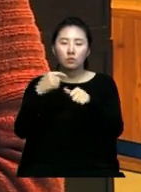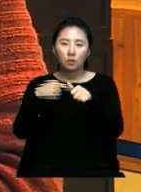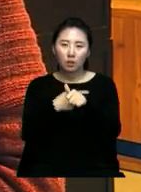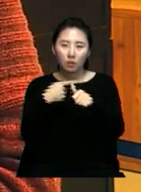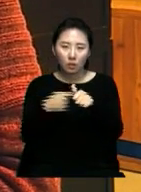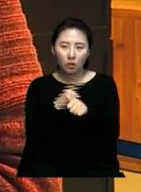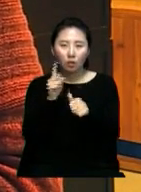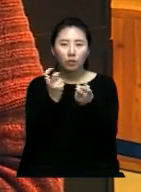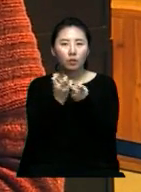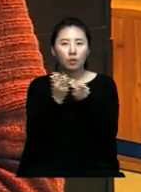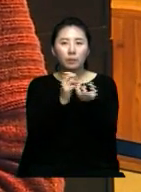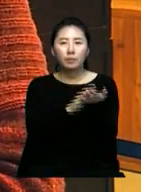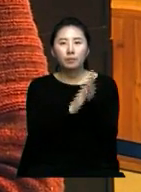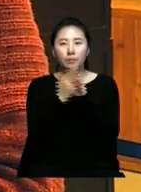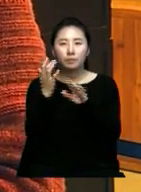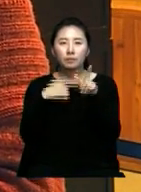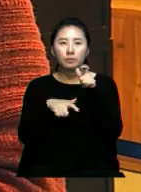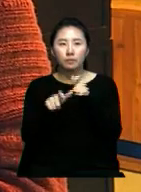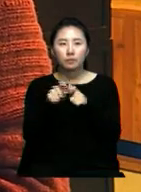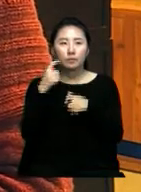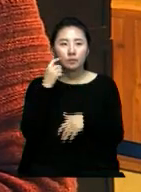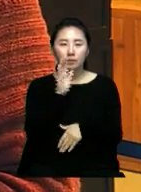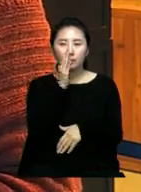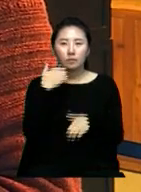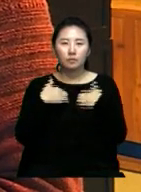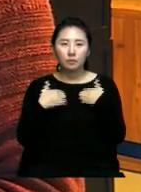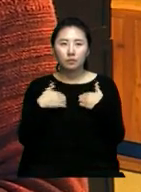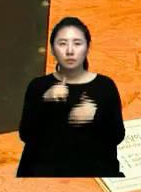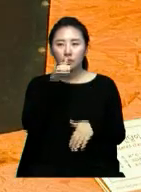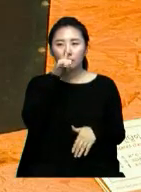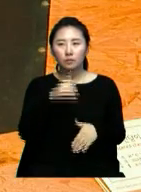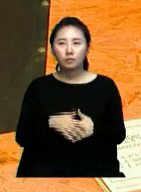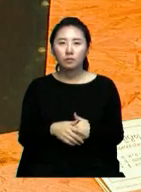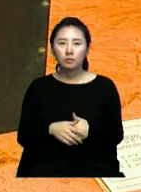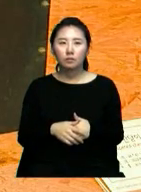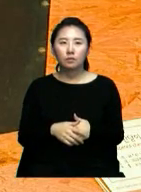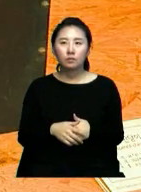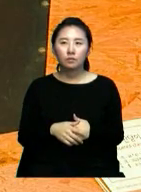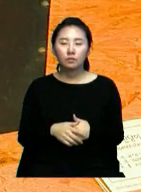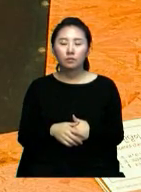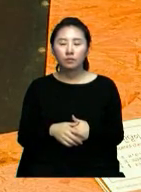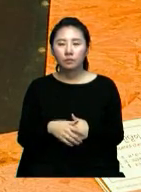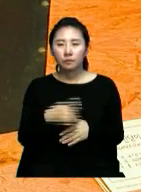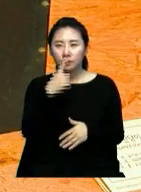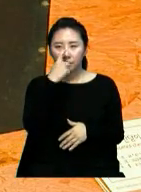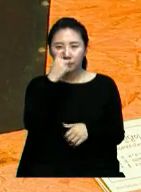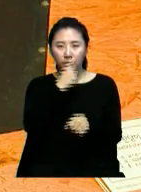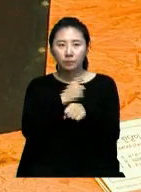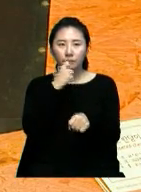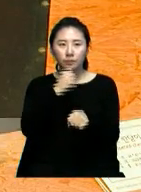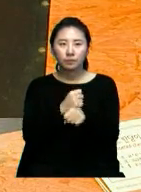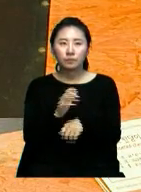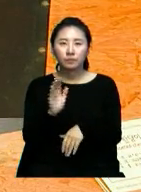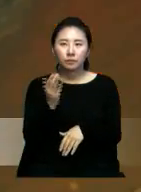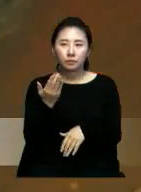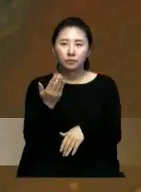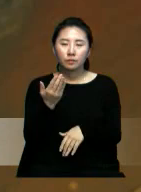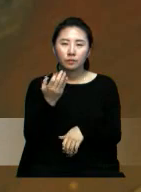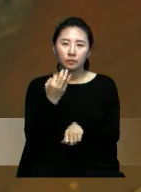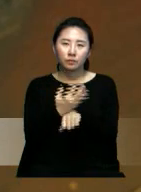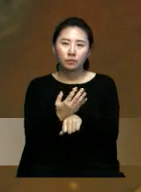어떻게 달라진지를 보면 좀더 아름다움을 더알수 있을 거라 생각합니다. 투박하지만 고풍스러운 멋이 일품인